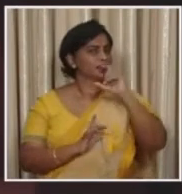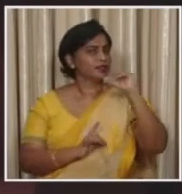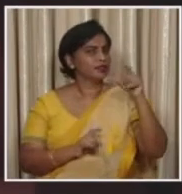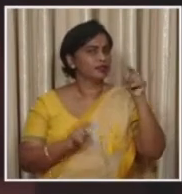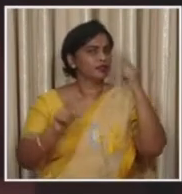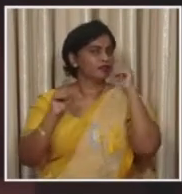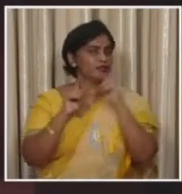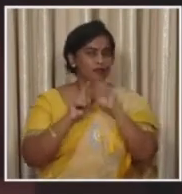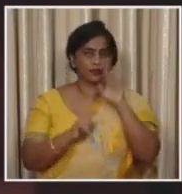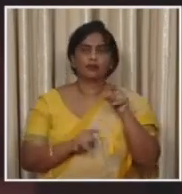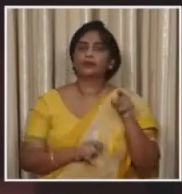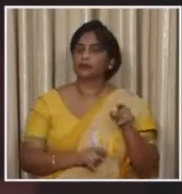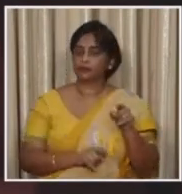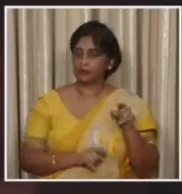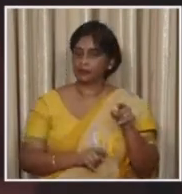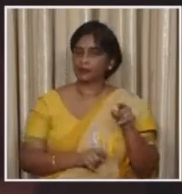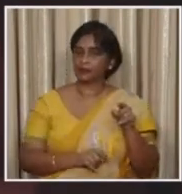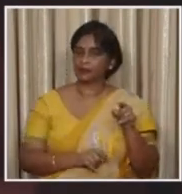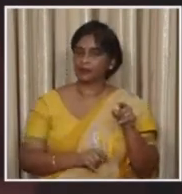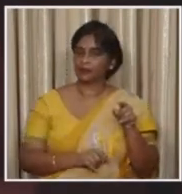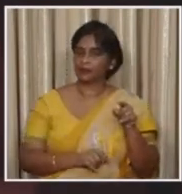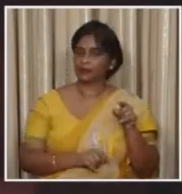තුළ තිබෙන මේ